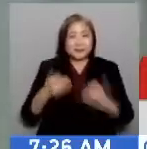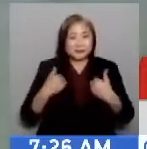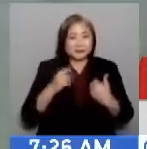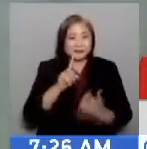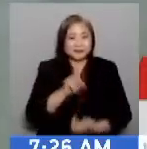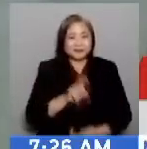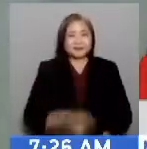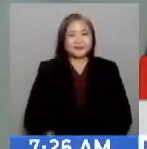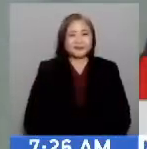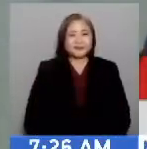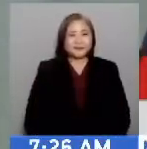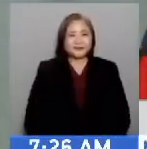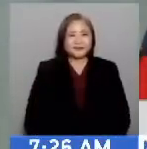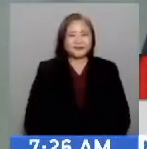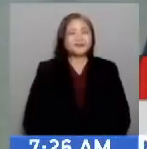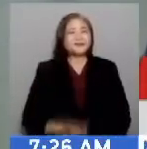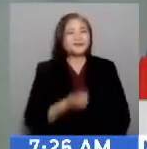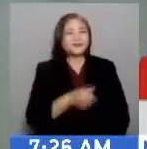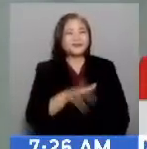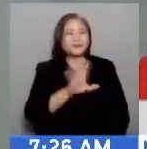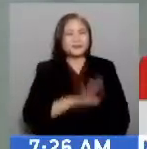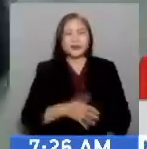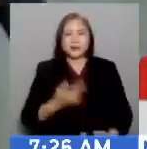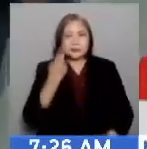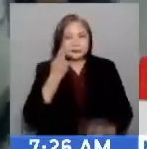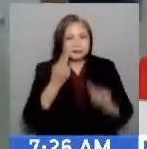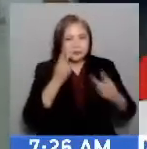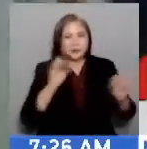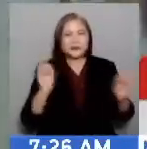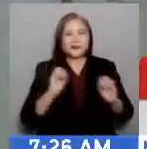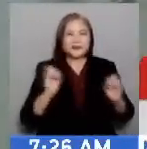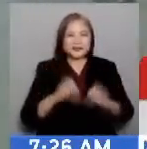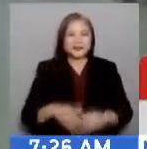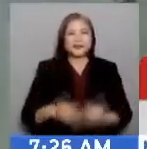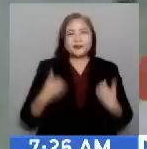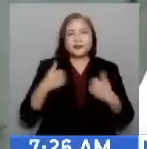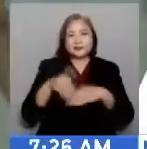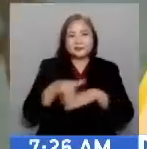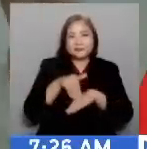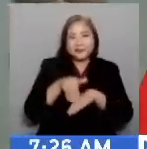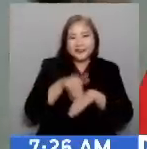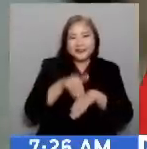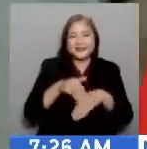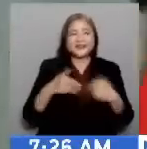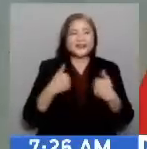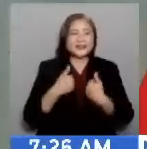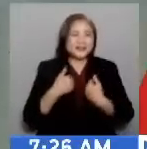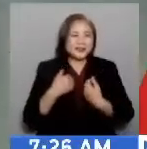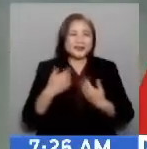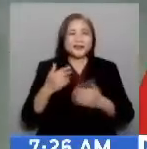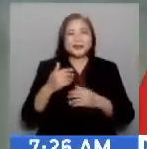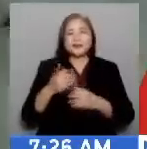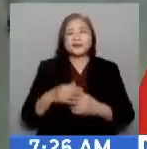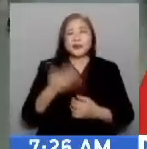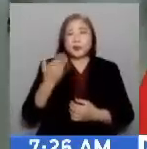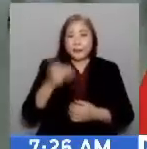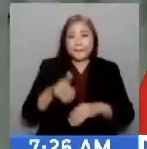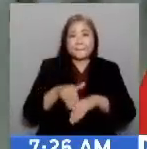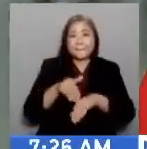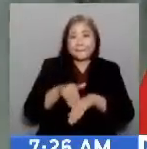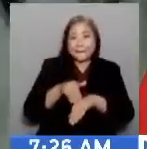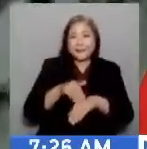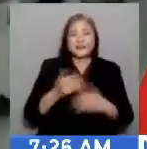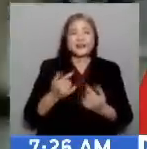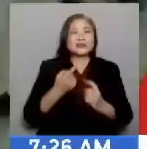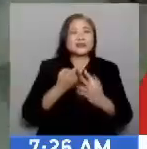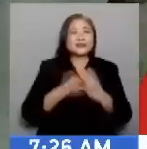Maris, good morning. So far, wala pa tayo nakikitang pasahero na may pets. No? Pero yun nga, pet-friendly na ang LRT Line 2 dahil simula ngayong araw, February 1, ay pinapahintulutan